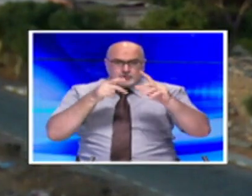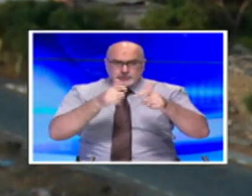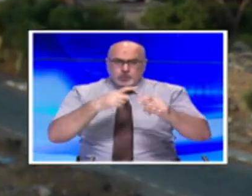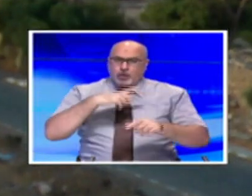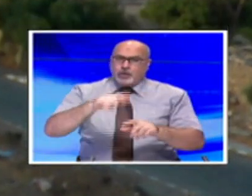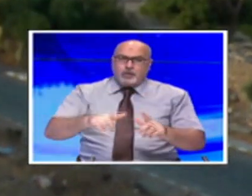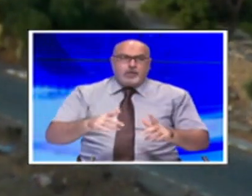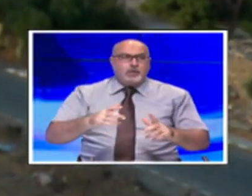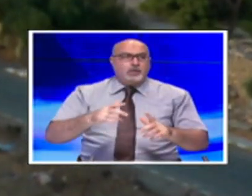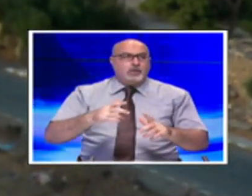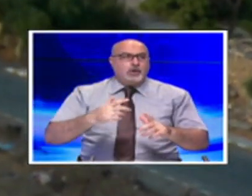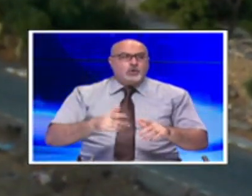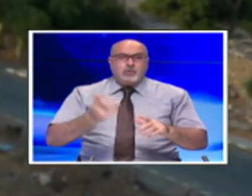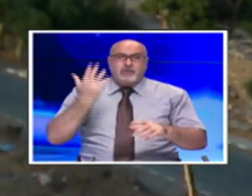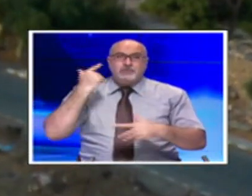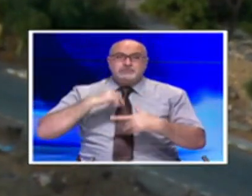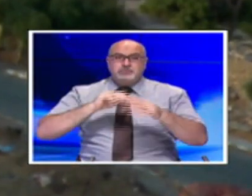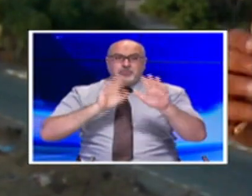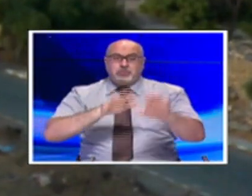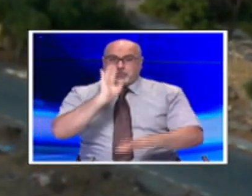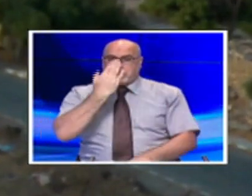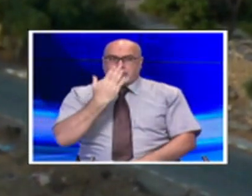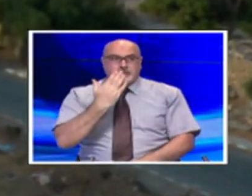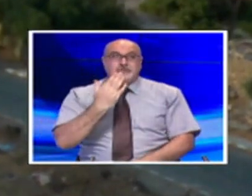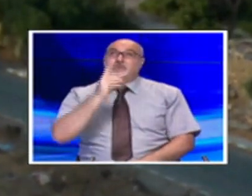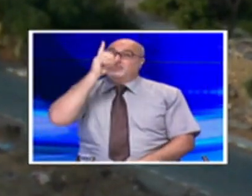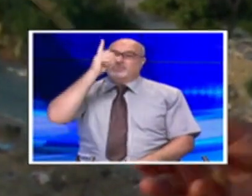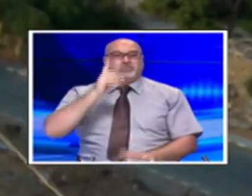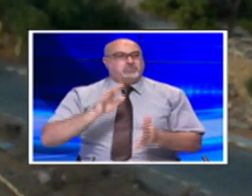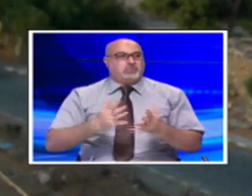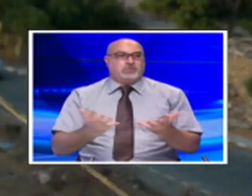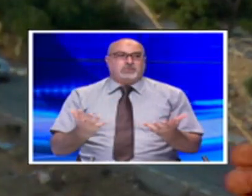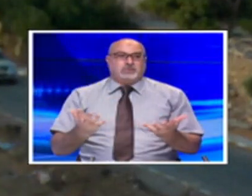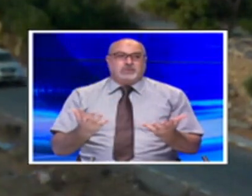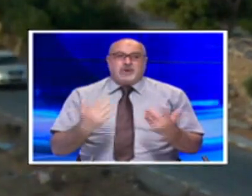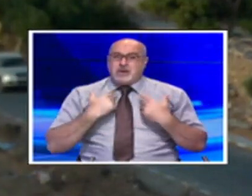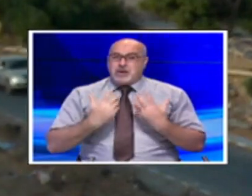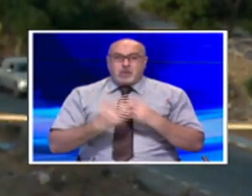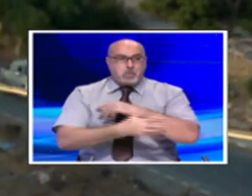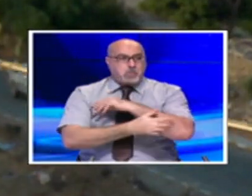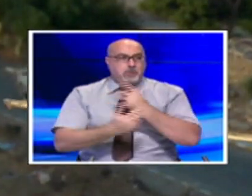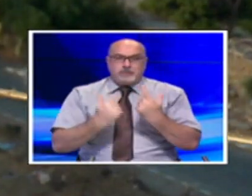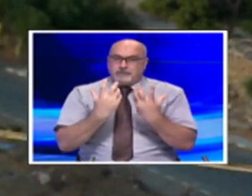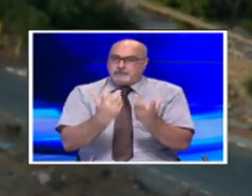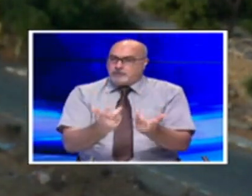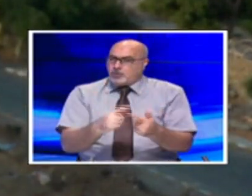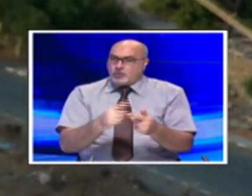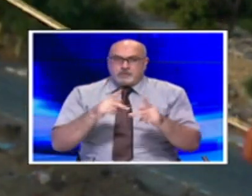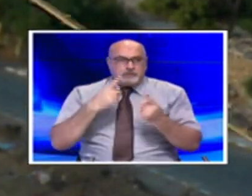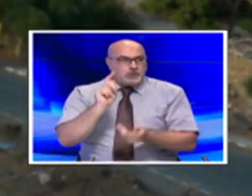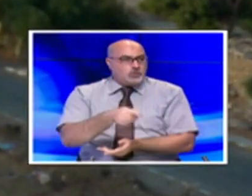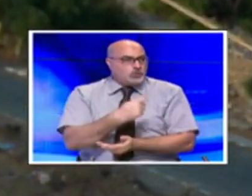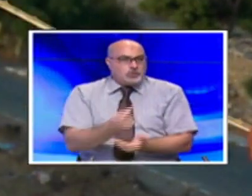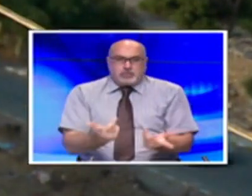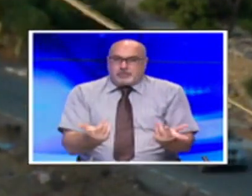ما زاد. اتقوا الله فينا، خافوا ربي، احنا غير زواولا ورانا باغين افونسو لقدام، وهذه ماشي حاجه احنا